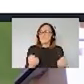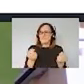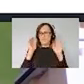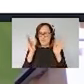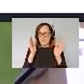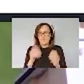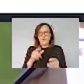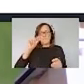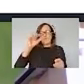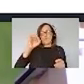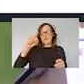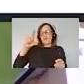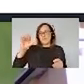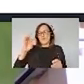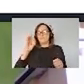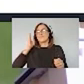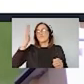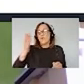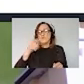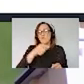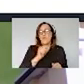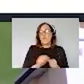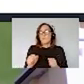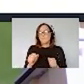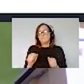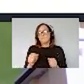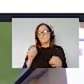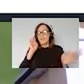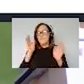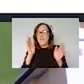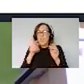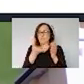No i podcast. Dzisiejszą chyba przyszłością tak naprawdę też trochę mediów społecznościowych